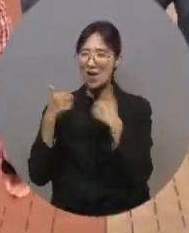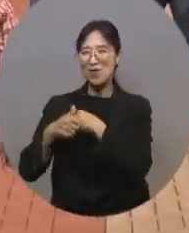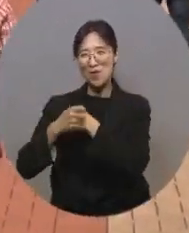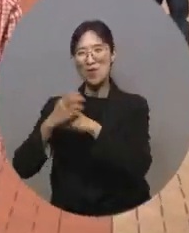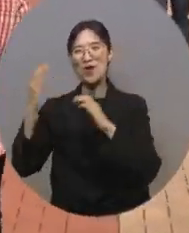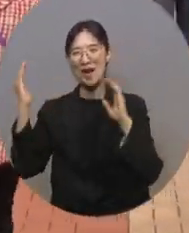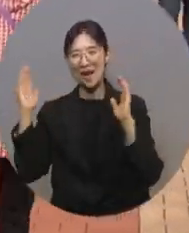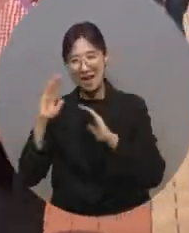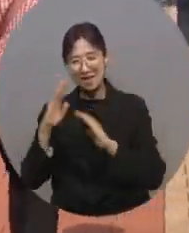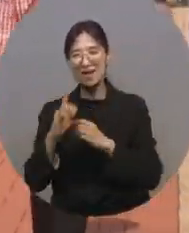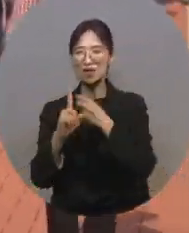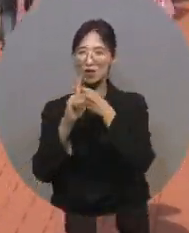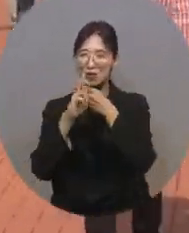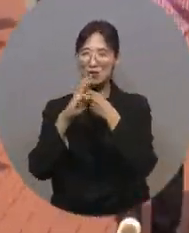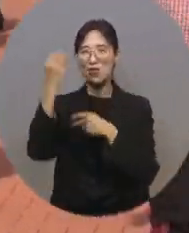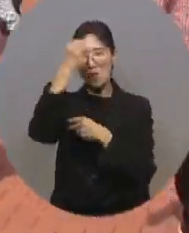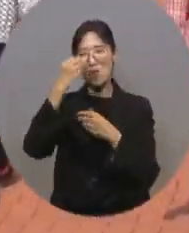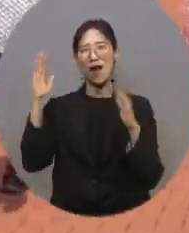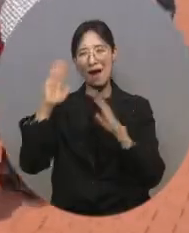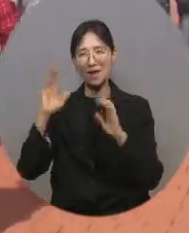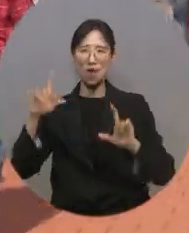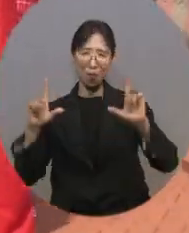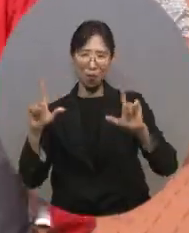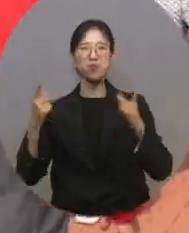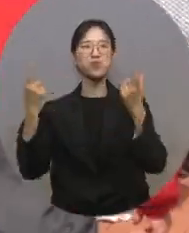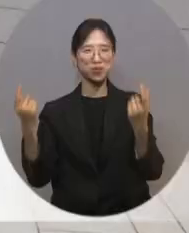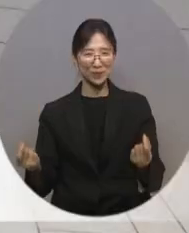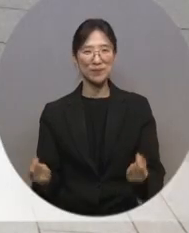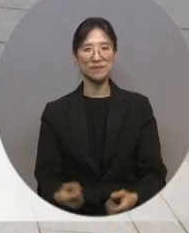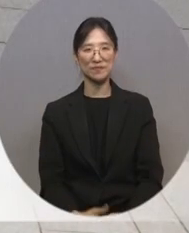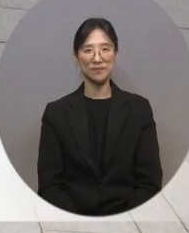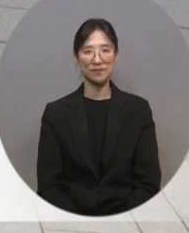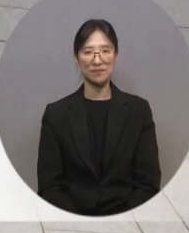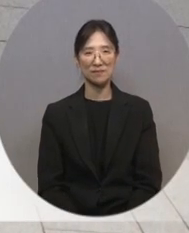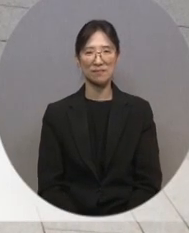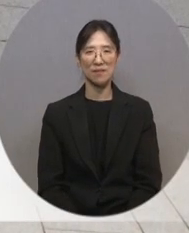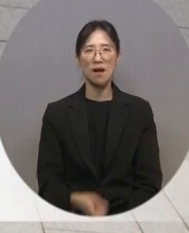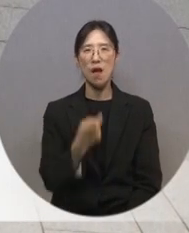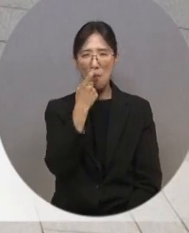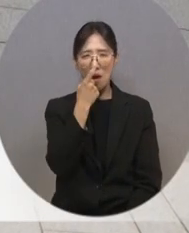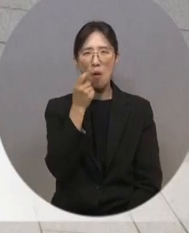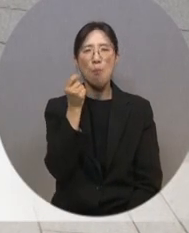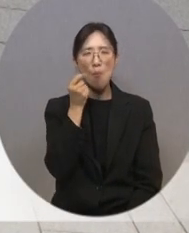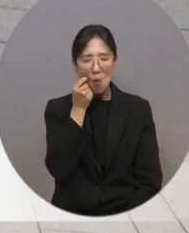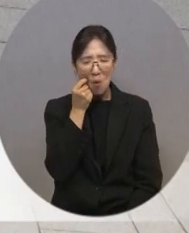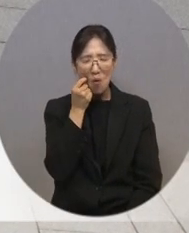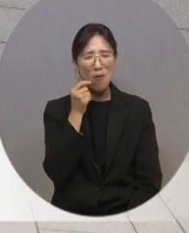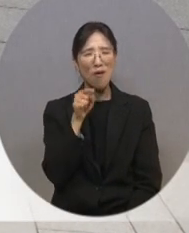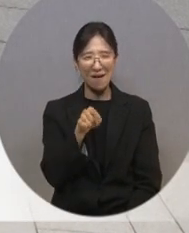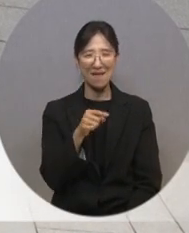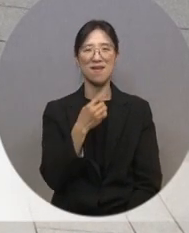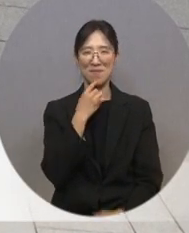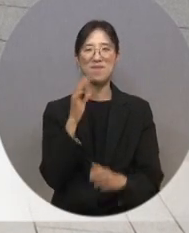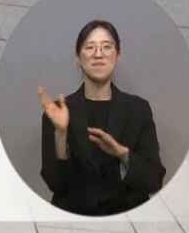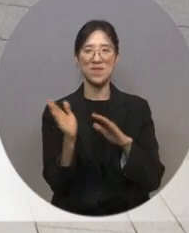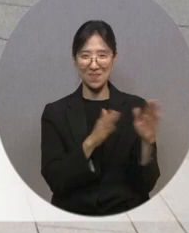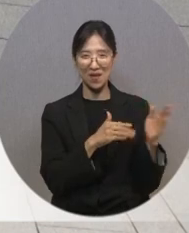초등학생, 중고등 학생들의 모습과 다르지 않습니다. 배우지 못했다는 걸